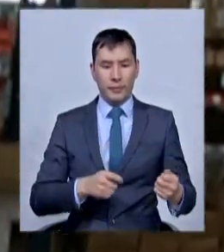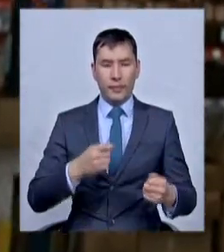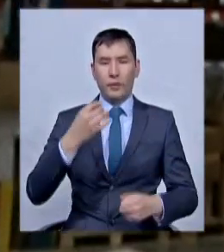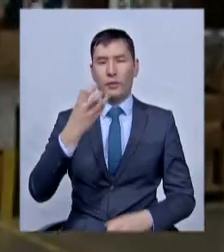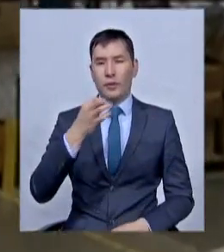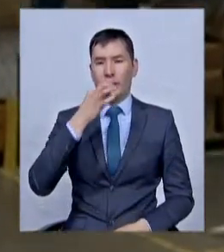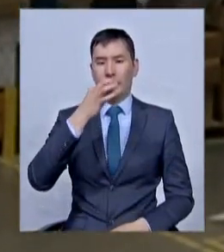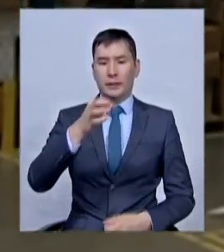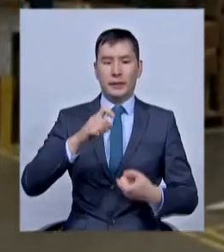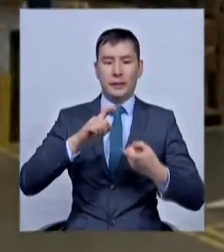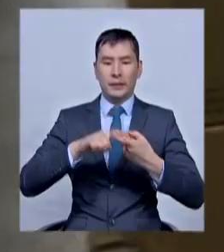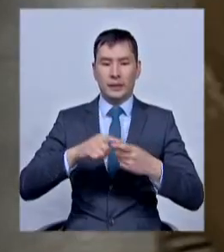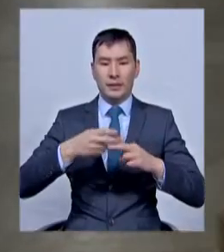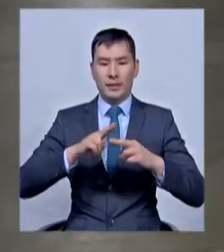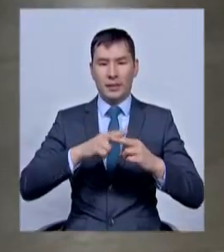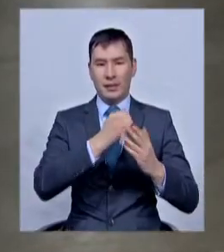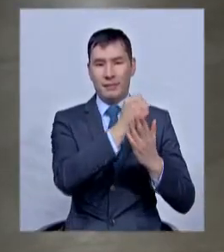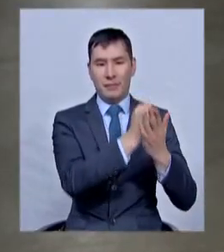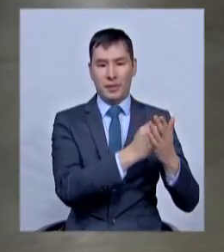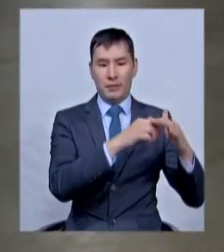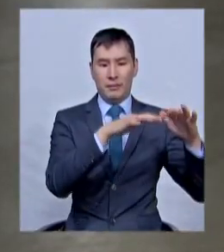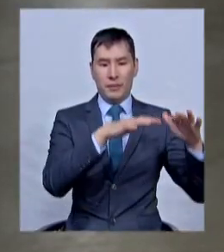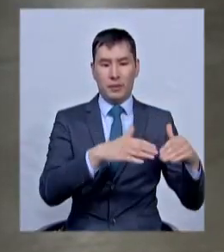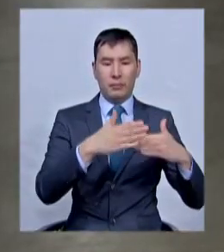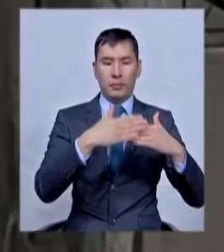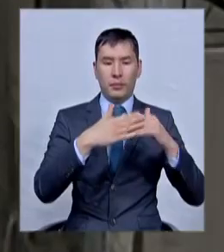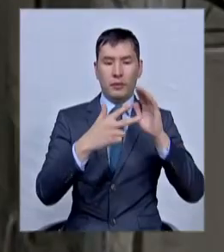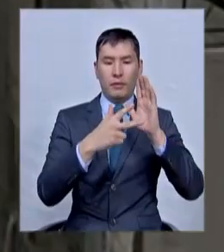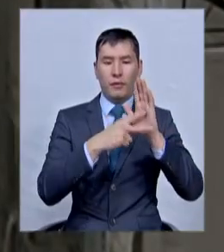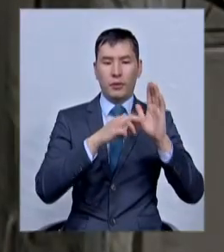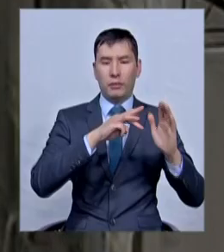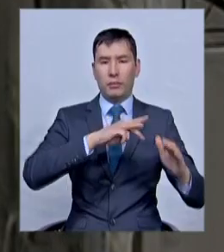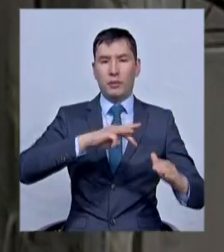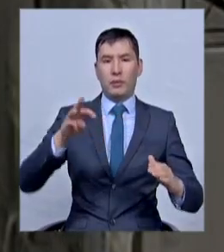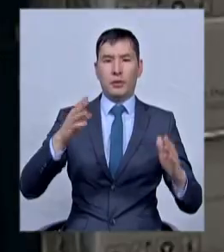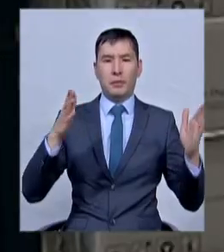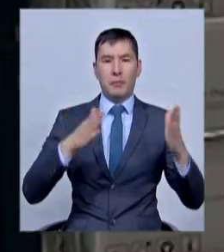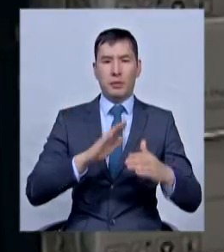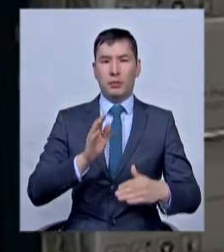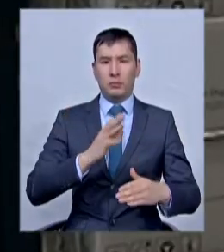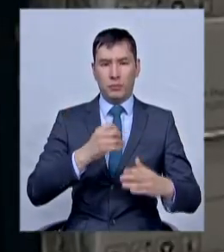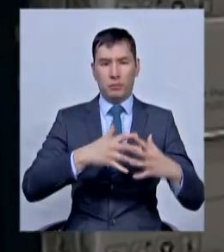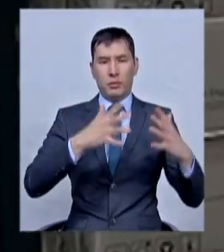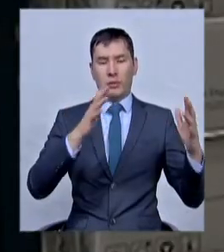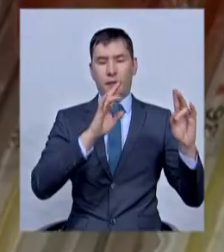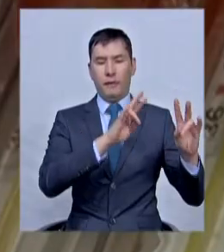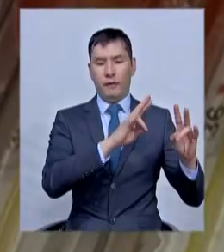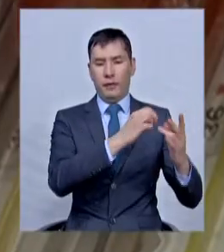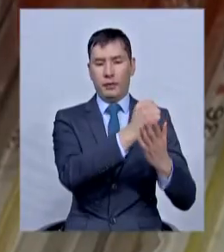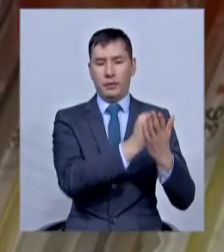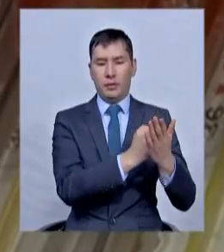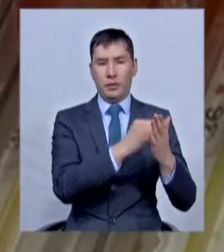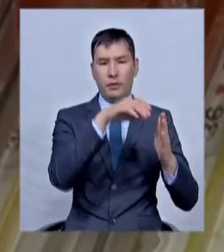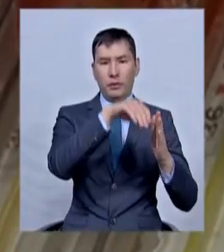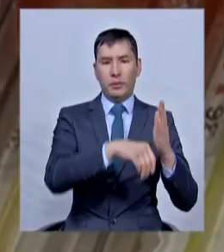керек, интервенция мақсатында қоймаларда кем дегенде 8 миллионнан төмен болмайтын қор дайындалып тұр. Егер қажет болған жағдайда осы 8 миллионның